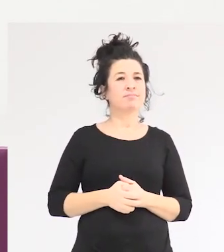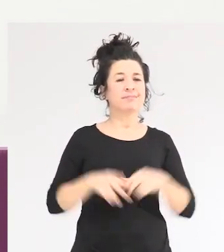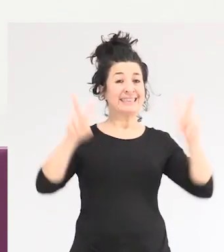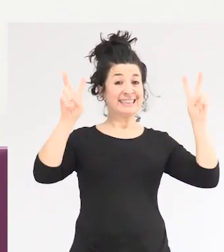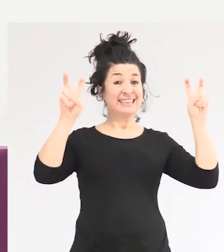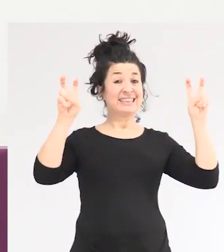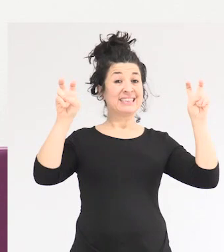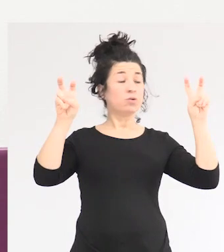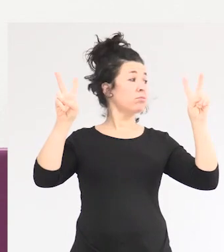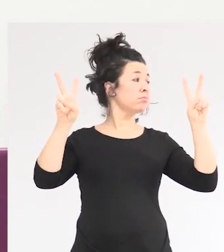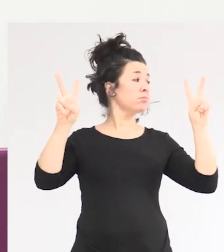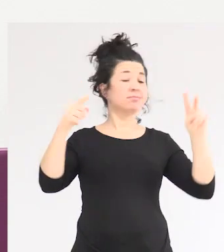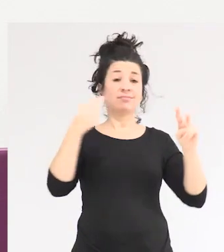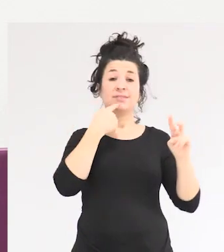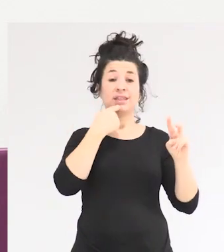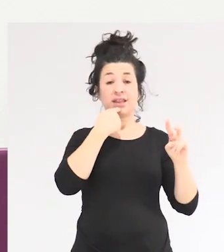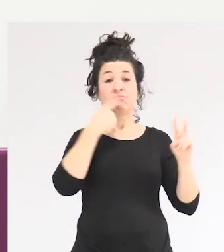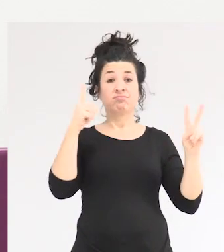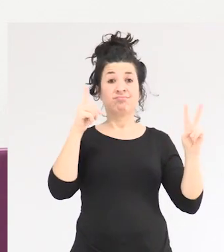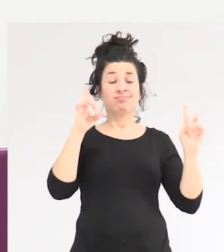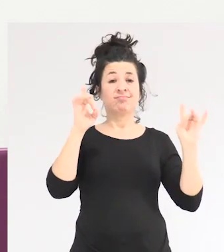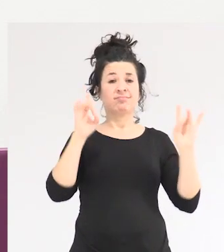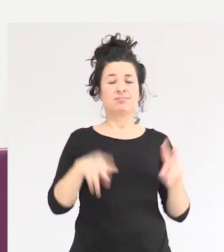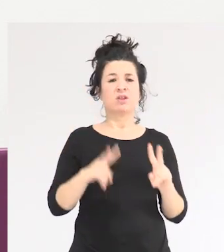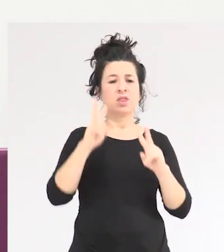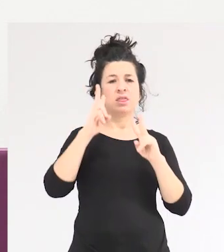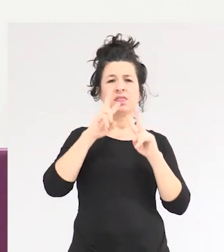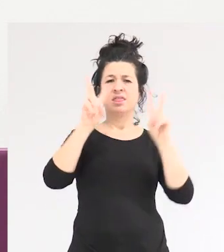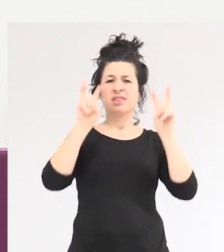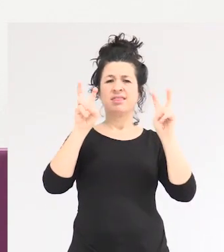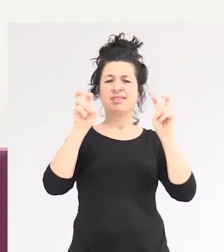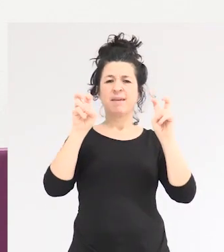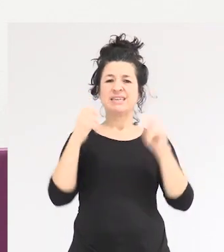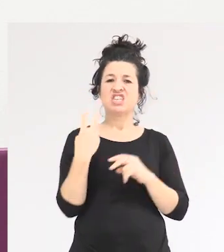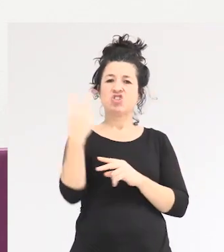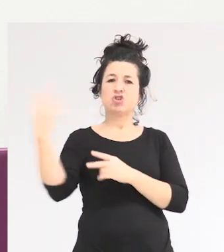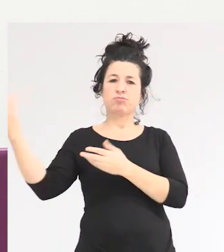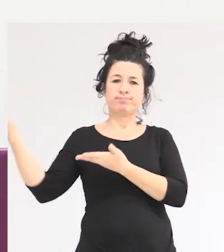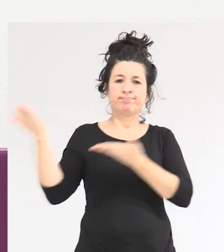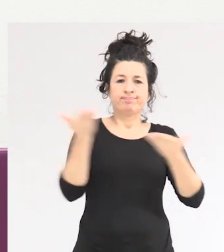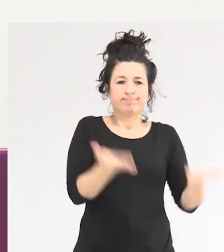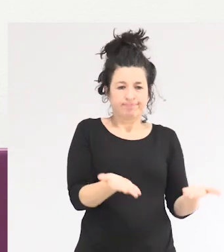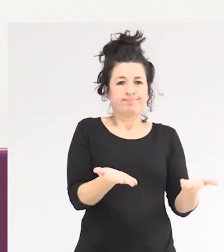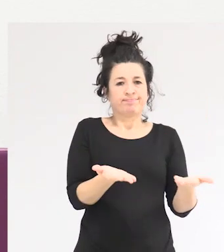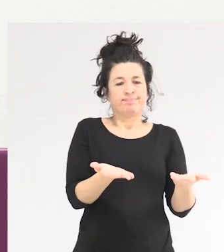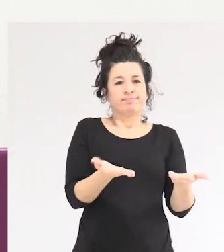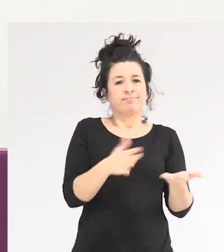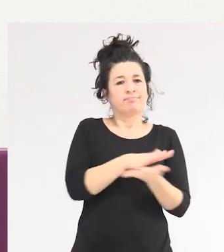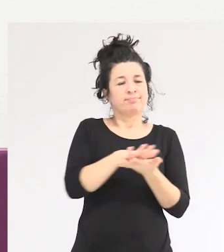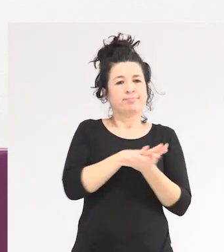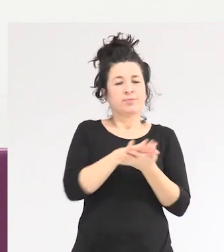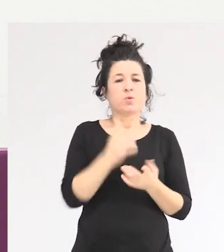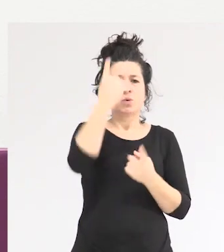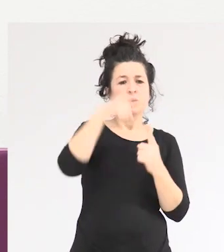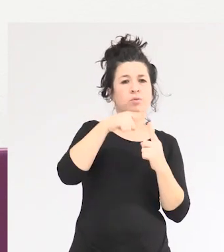Tituluak dioen bezala eta Gemak azaldu duen bezala, bi gai ekarriko ditut izpidera gaur, Bata da